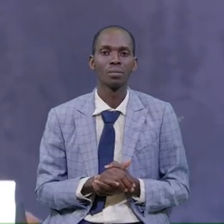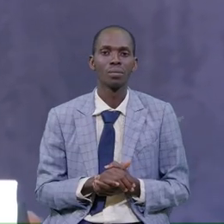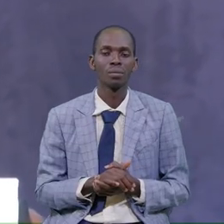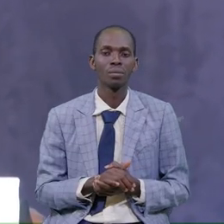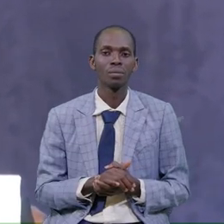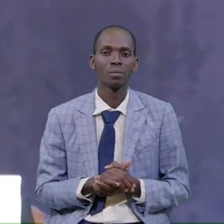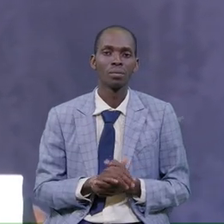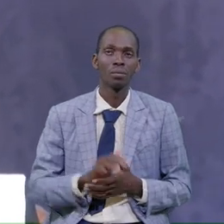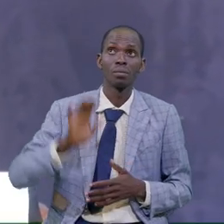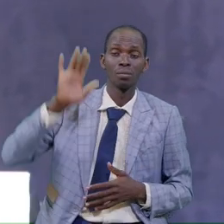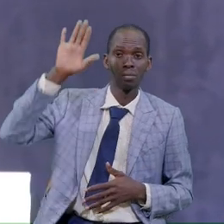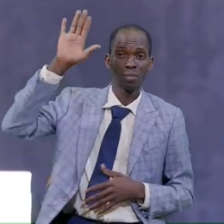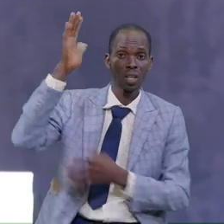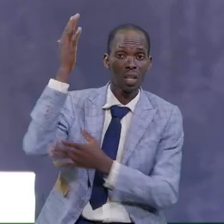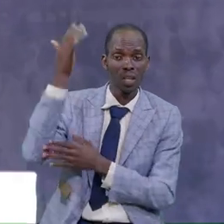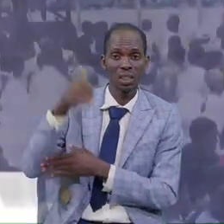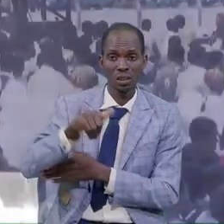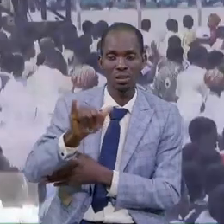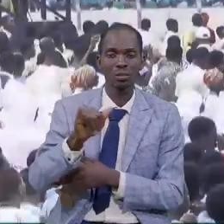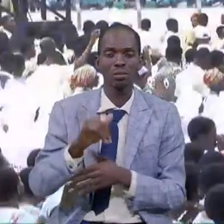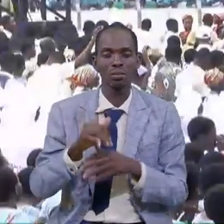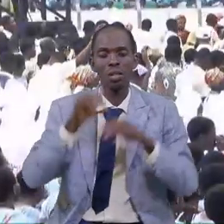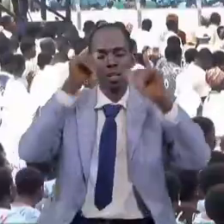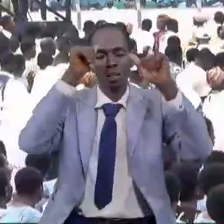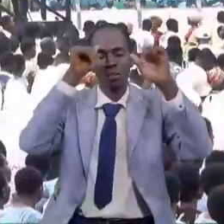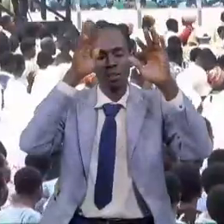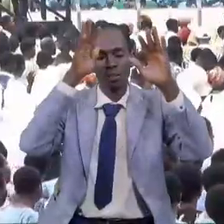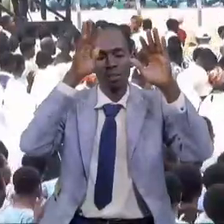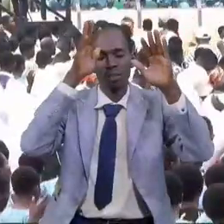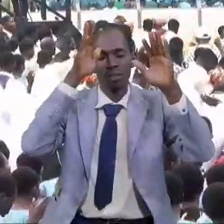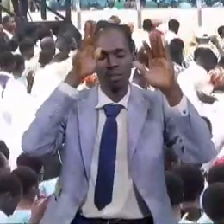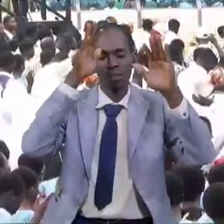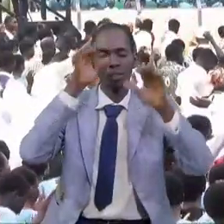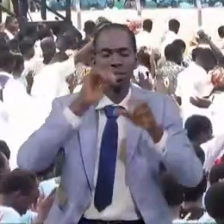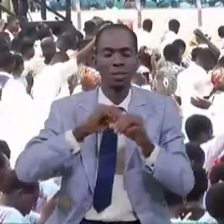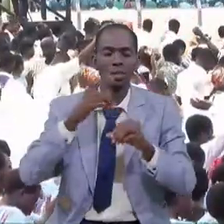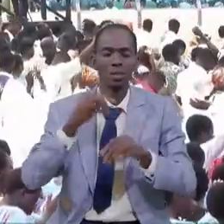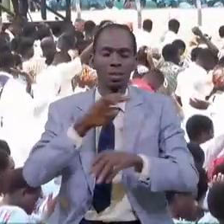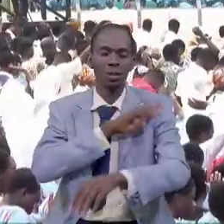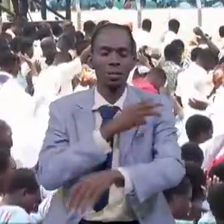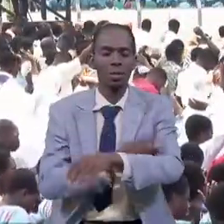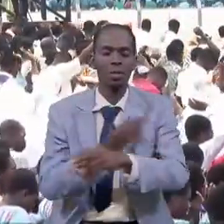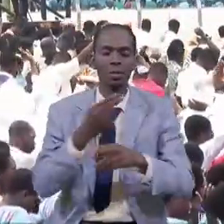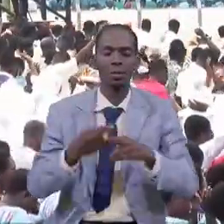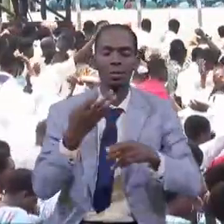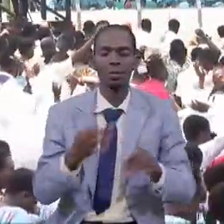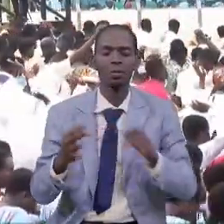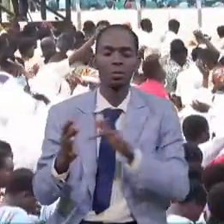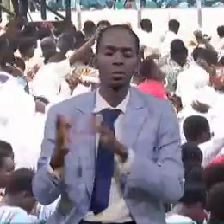La main levée, toujours, je vais prier pour vous maintenant. Père, au nom puissant de Jésus,